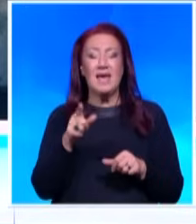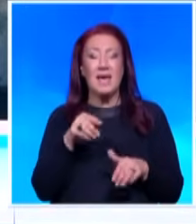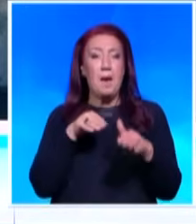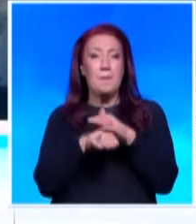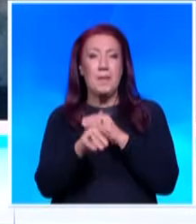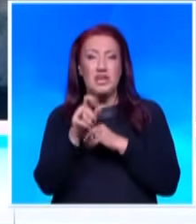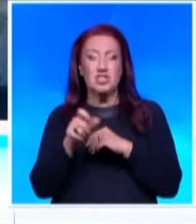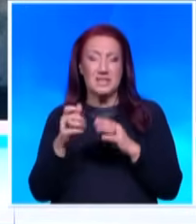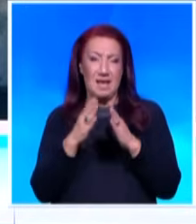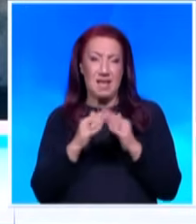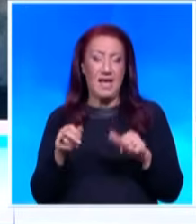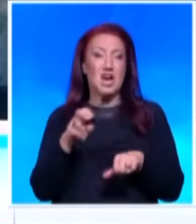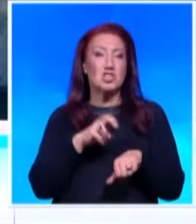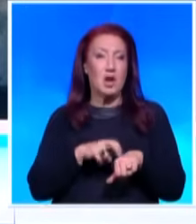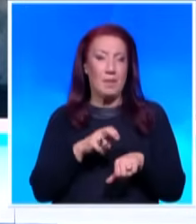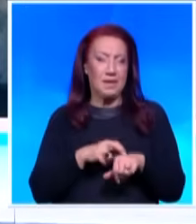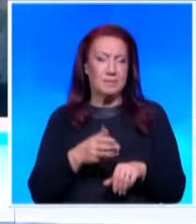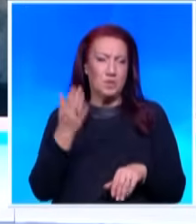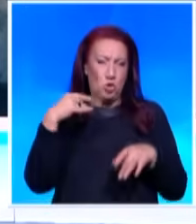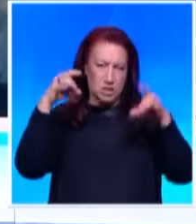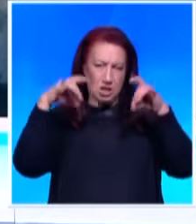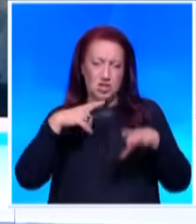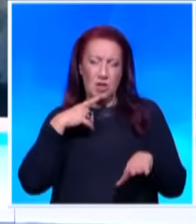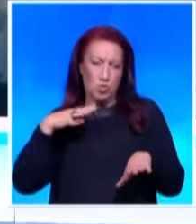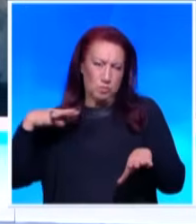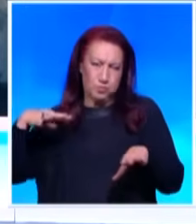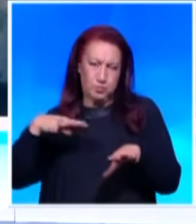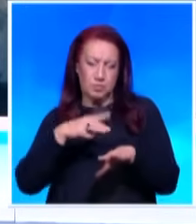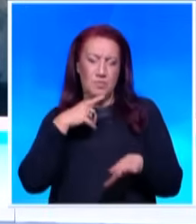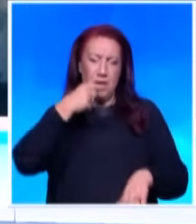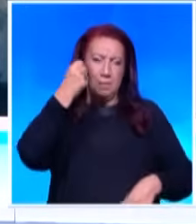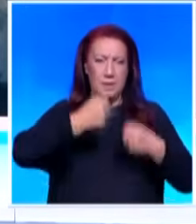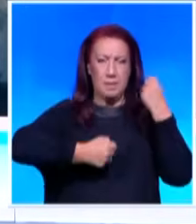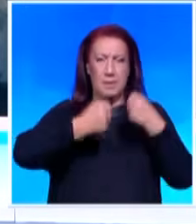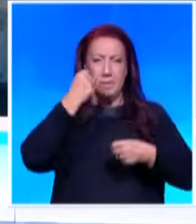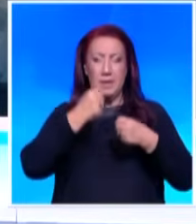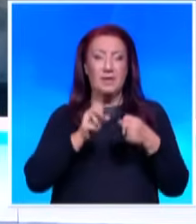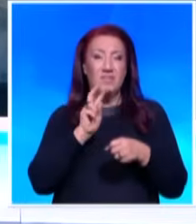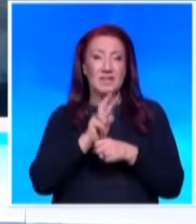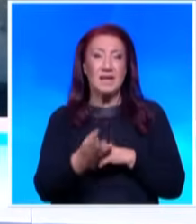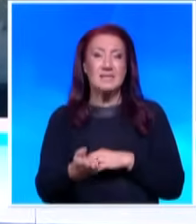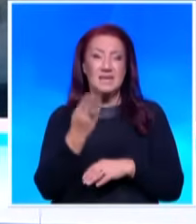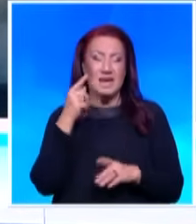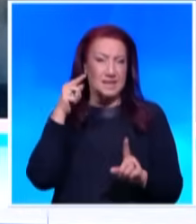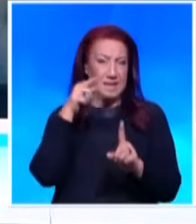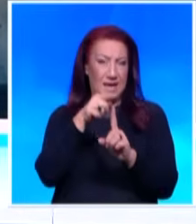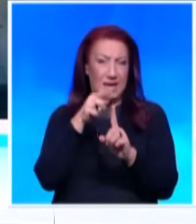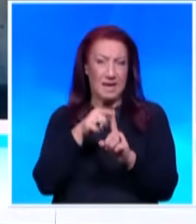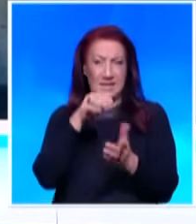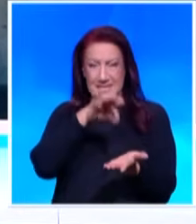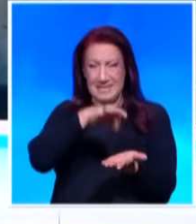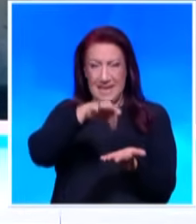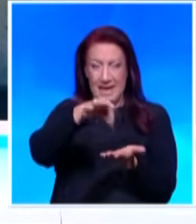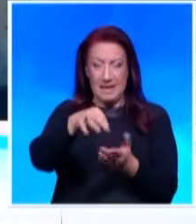От началото на контраоперацията срещу Хамас са поразени над 12 000 цели в палестинската територия, включително и в беженския